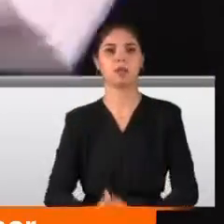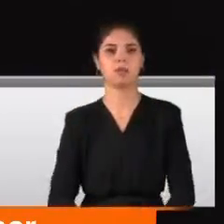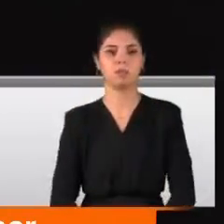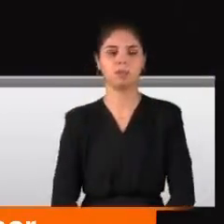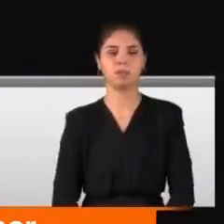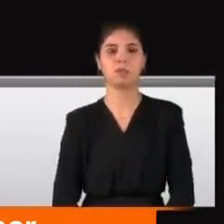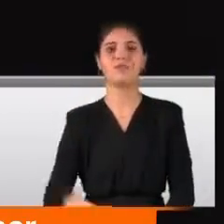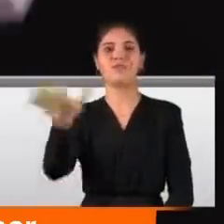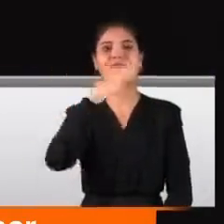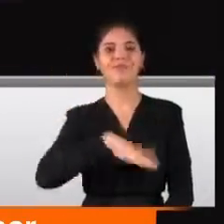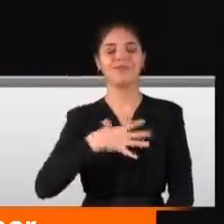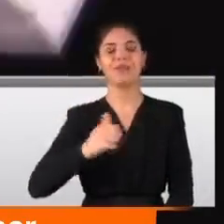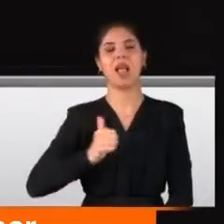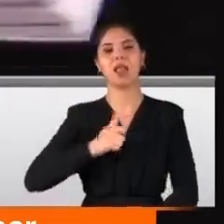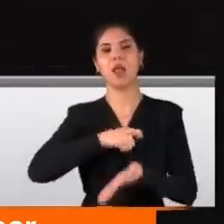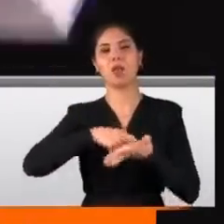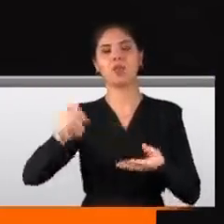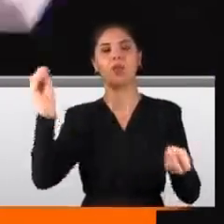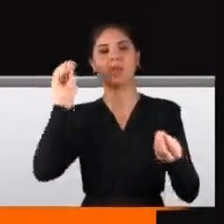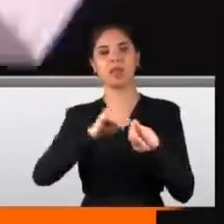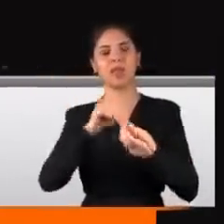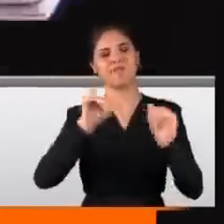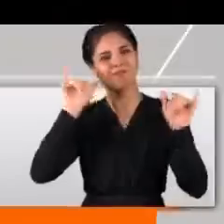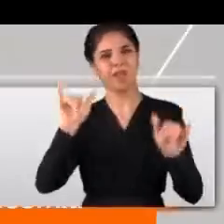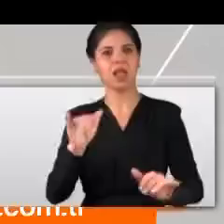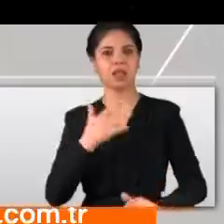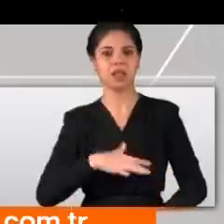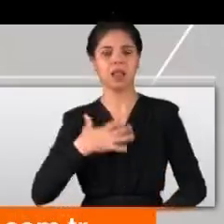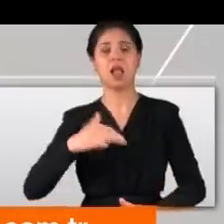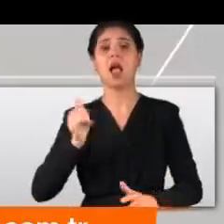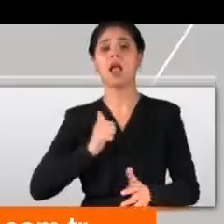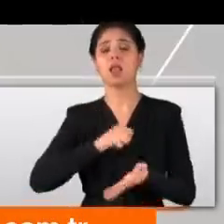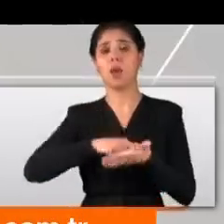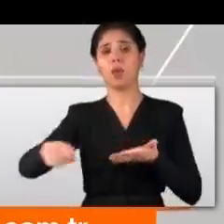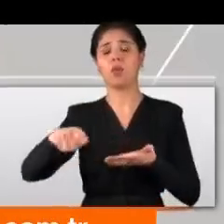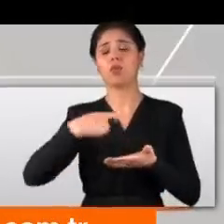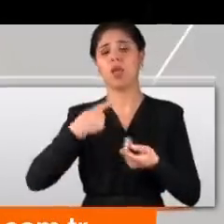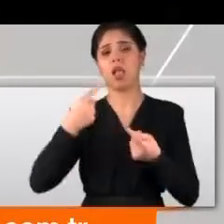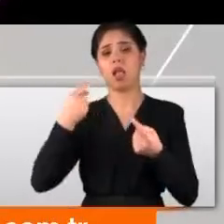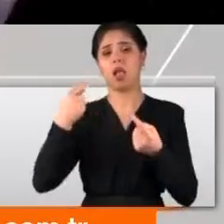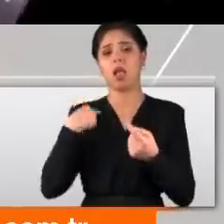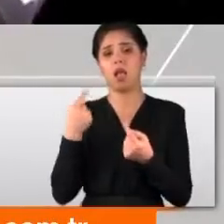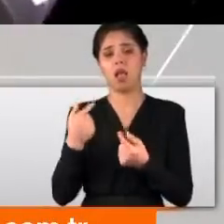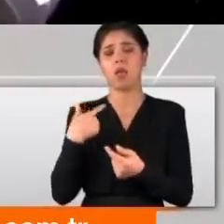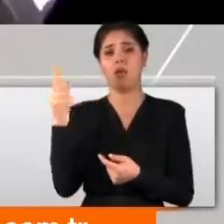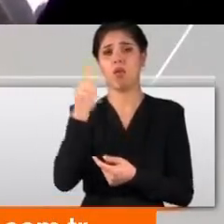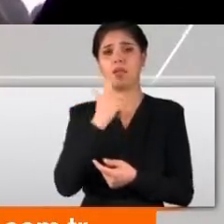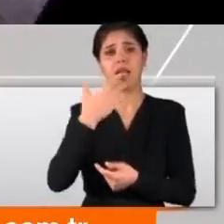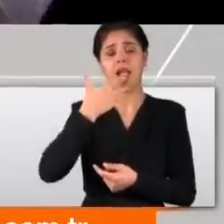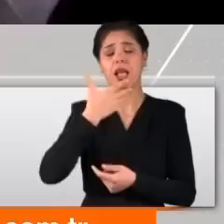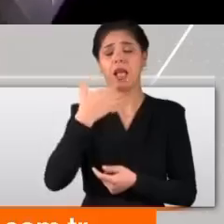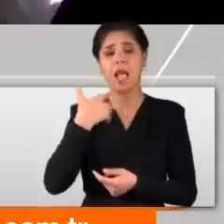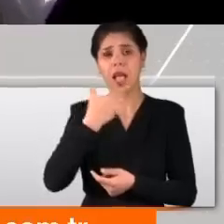gerekiyor. Beklenti asgari ücrette yapılan artışa paralel bir artış. Asgari ücretin altındayız. 30 yıllık öğretmenim,